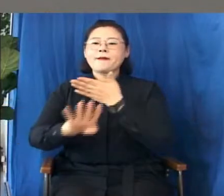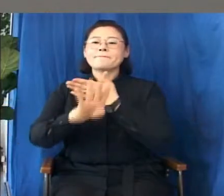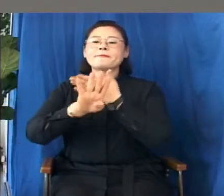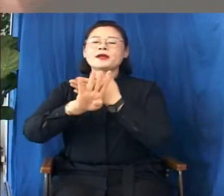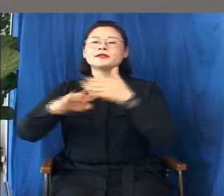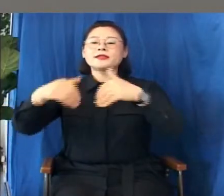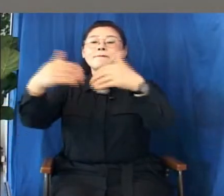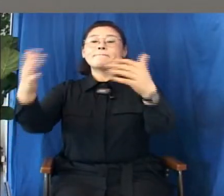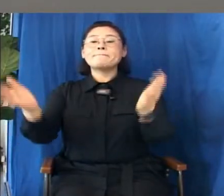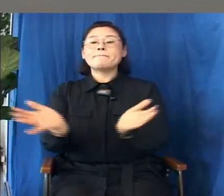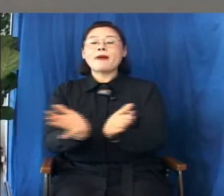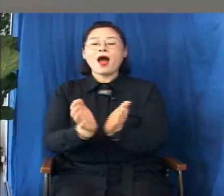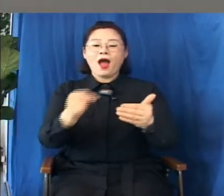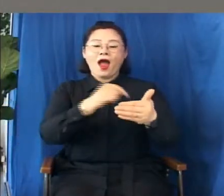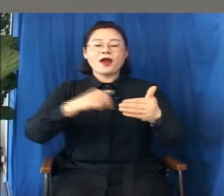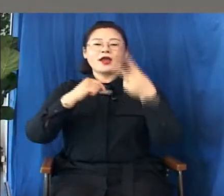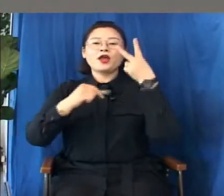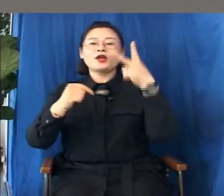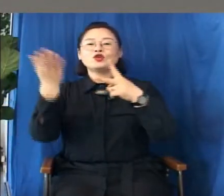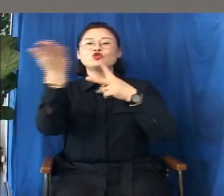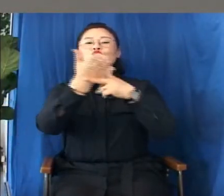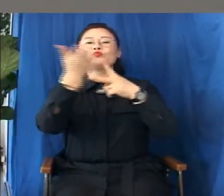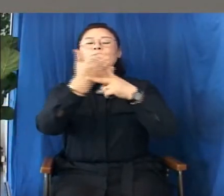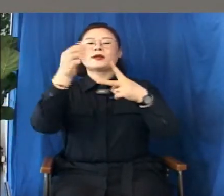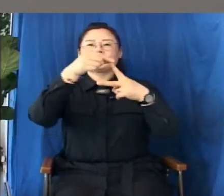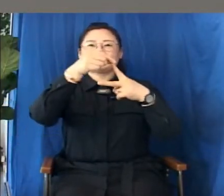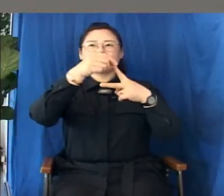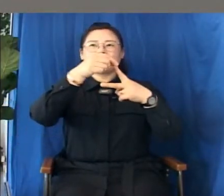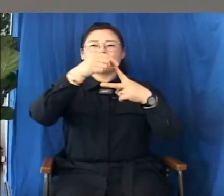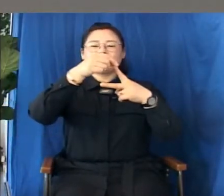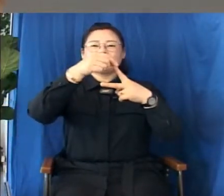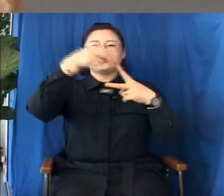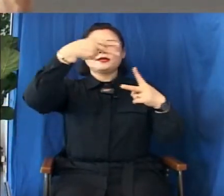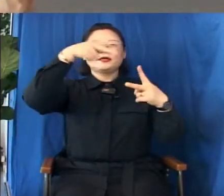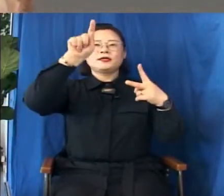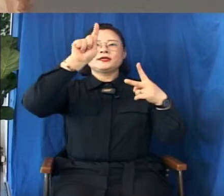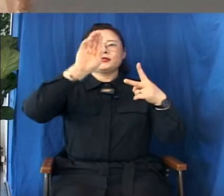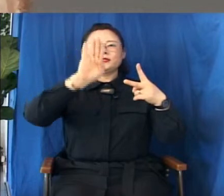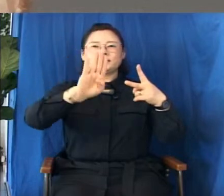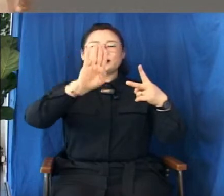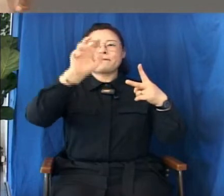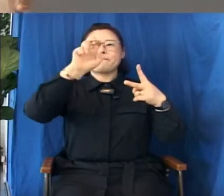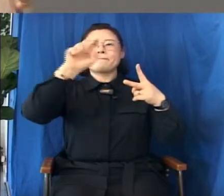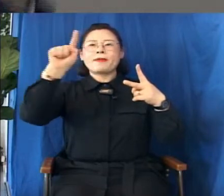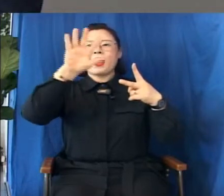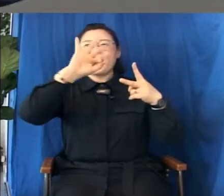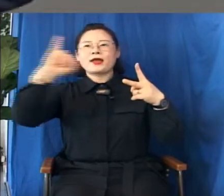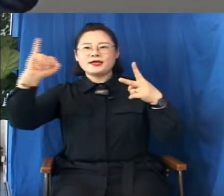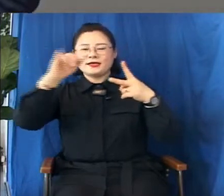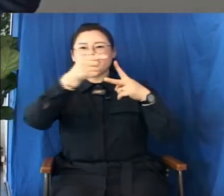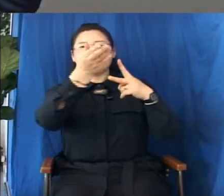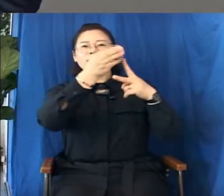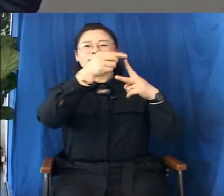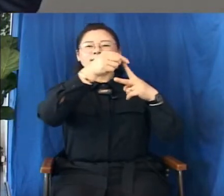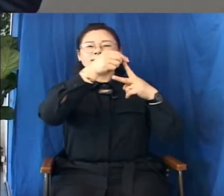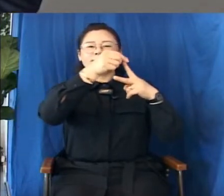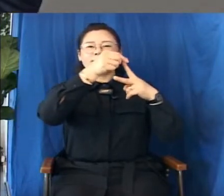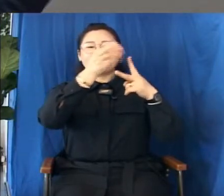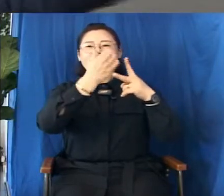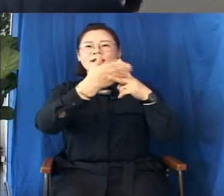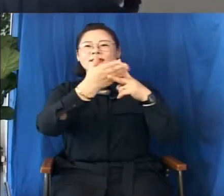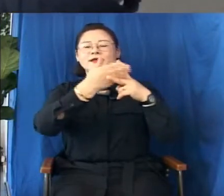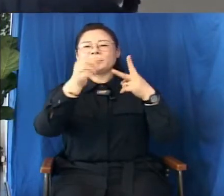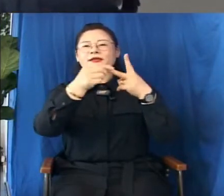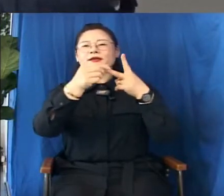파가 있었는데 샴마이 학파라고 힐렐 학파입니다. 샴마이는 조금 엘리트 의식이 있었어요.